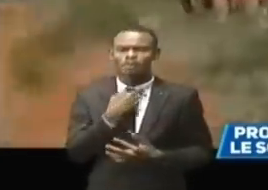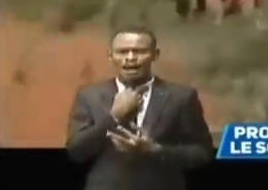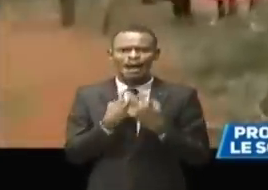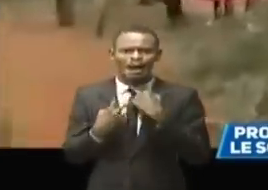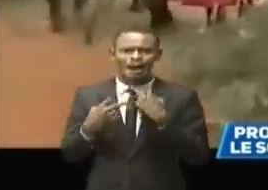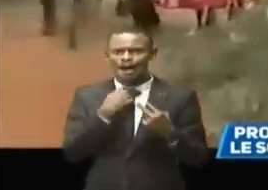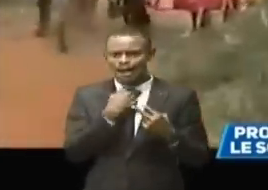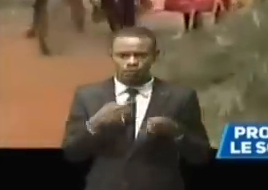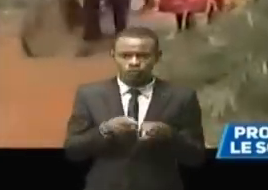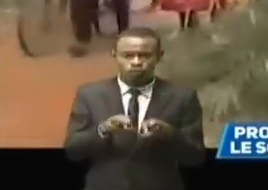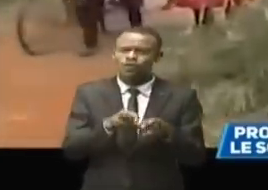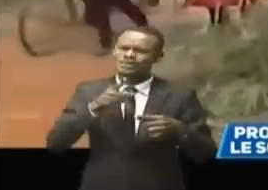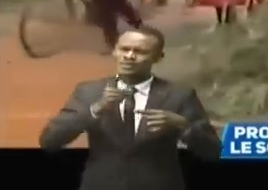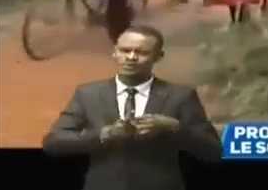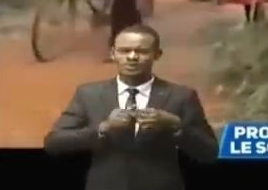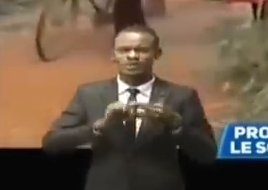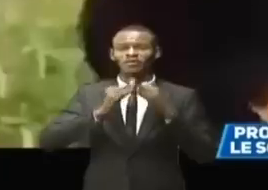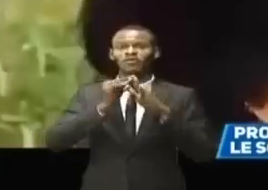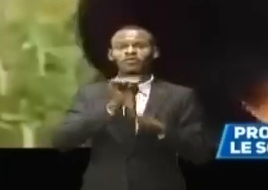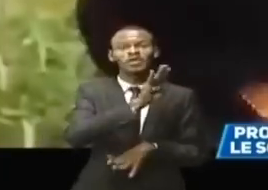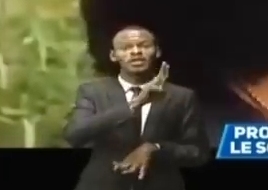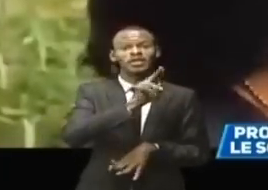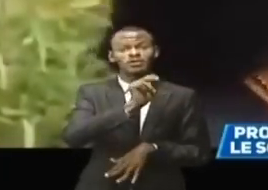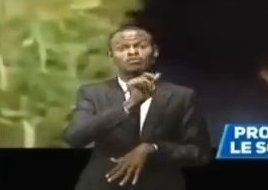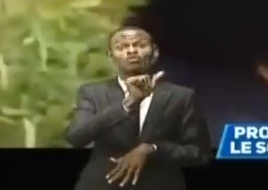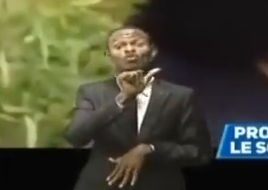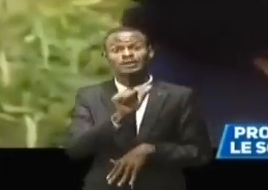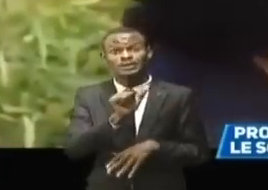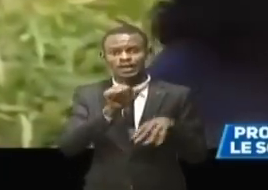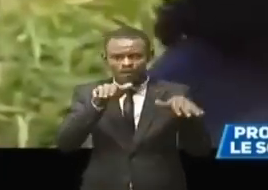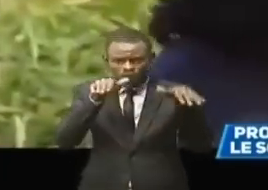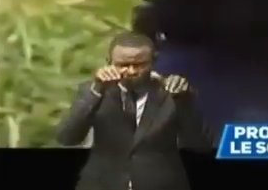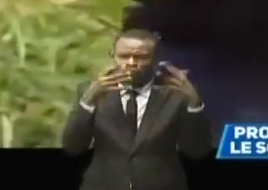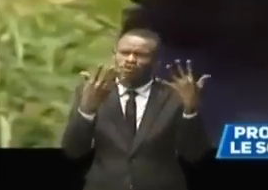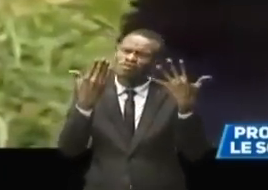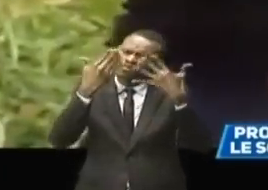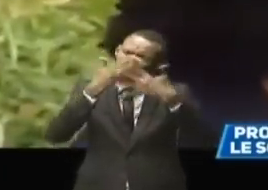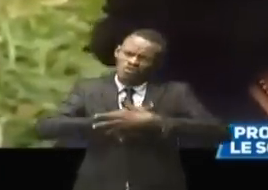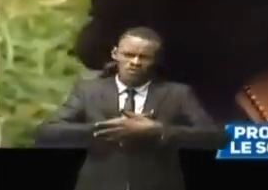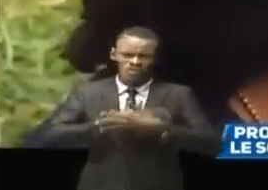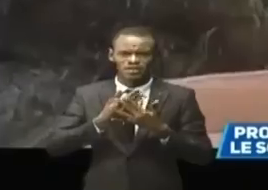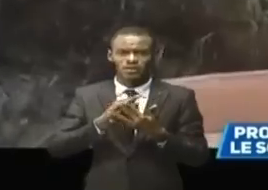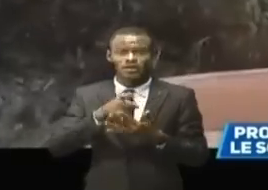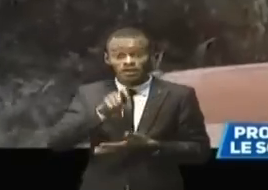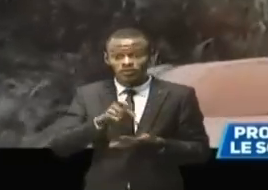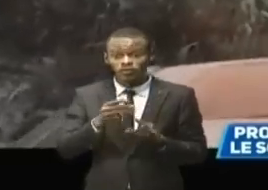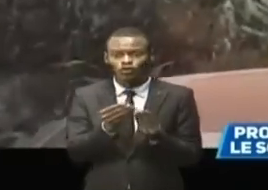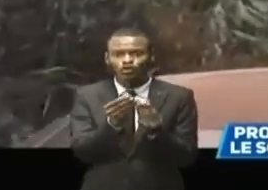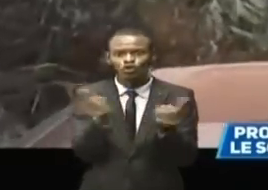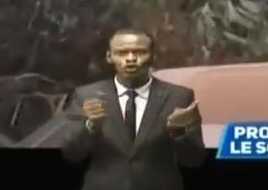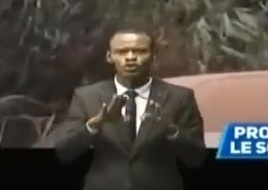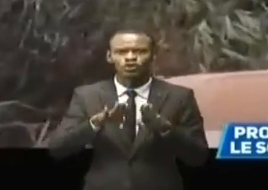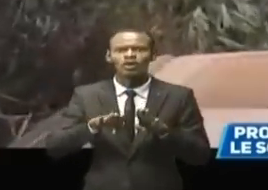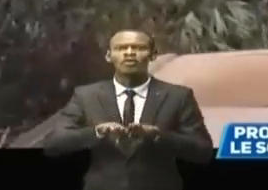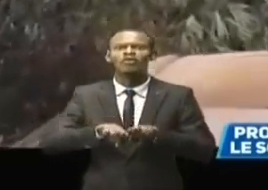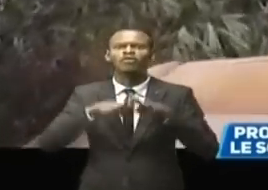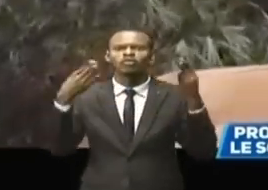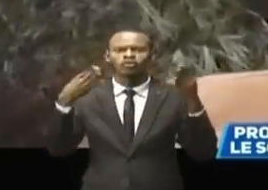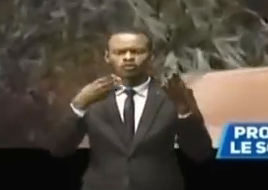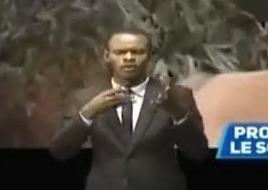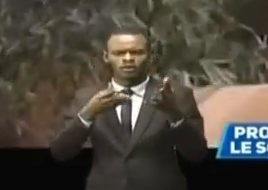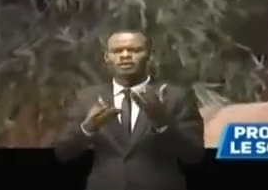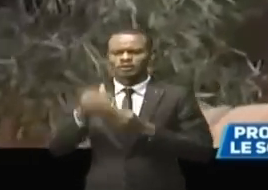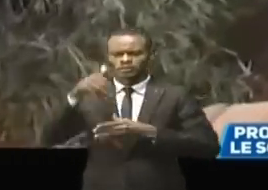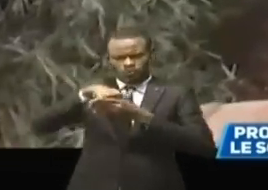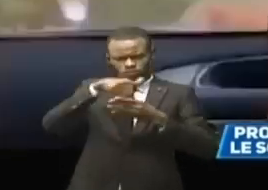est quand même enclavé. C'est important que nous puissions avoir des pistes de solutions pour que nos transformations arrivent à Bouta.